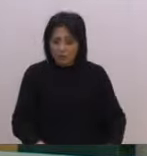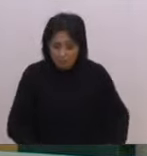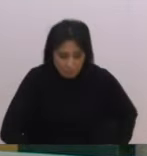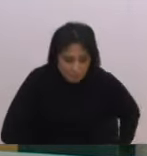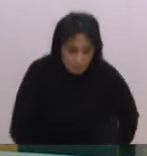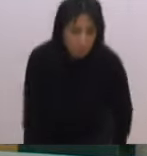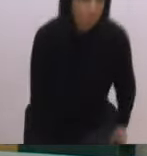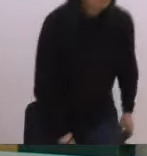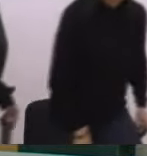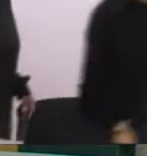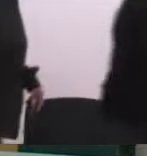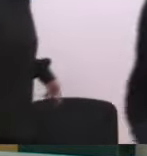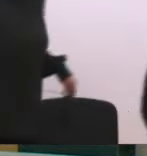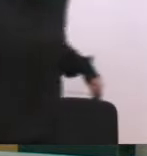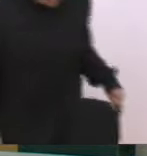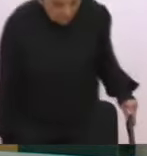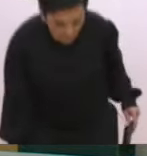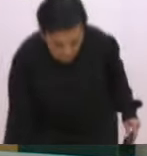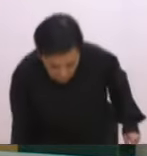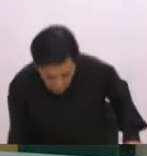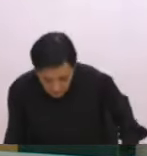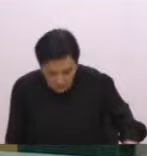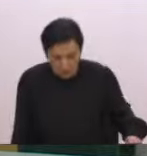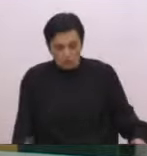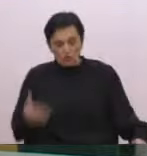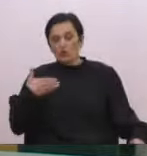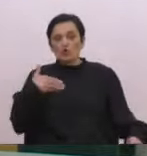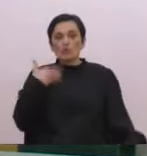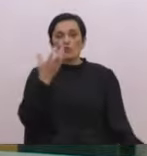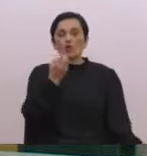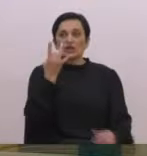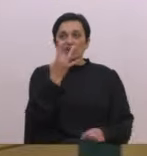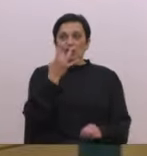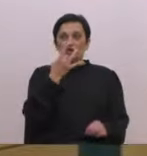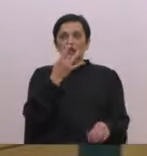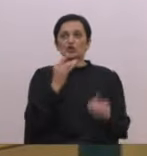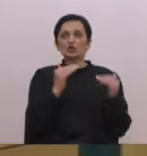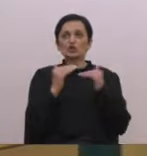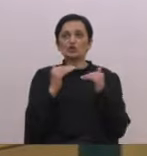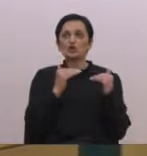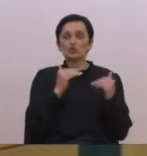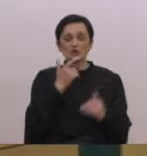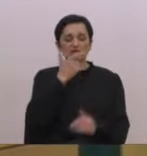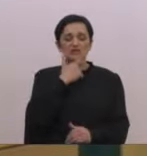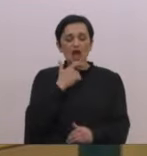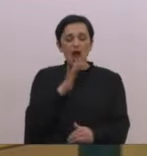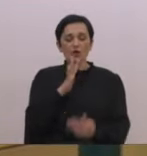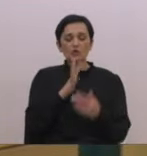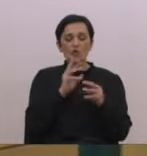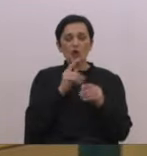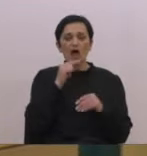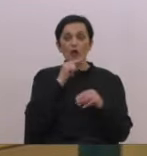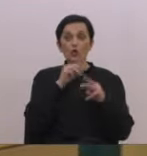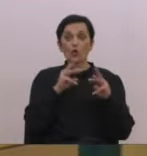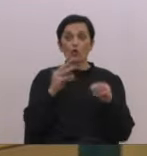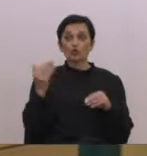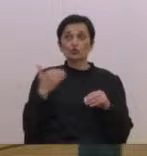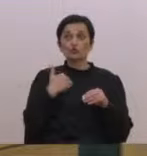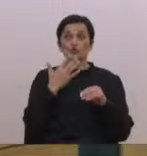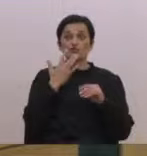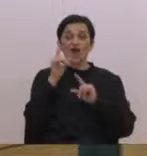მოგესალმებით კიდევ ერთხელ. მინიმუმ არაკორექტულია ეკონომიკის მინისტრის მხრიდან, როცა ჩვენ